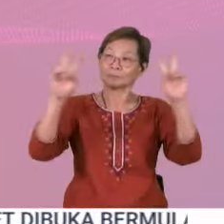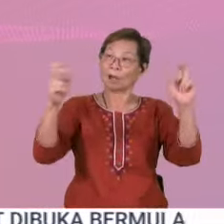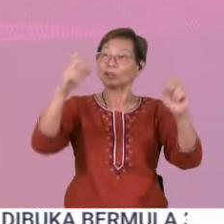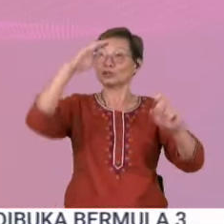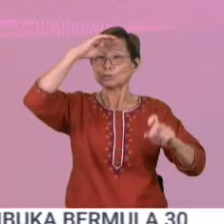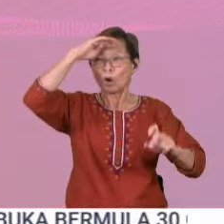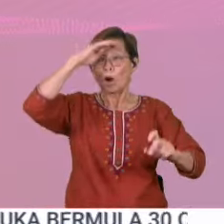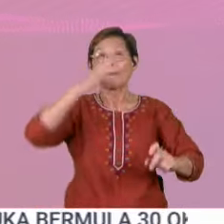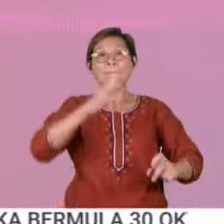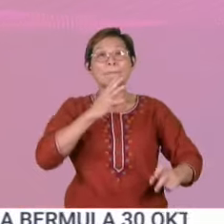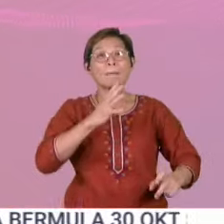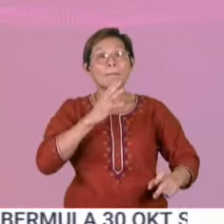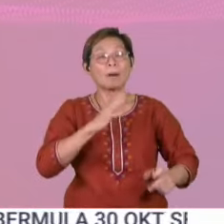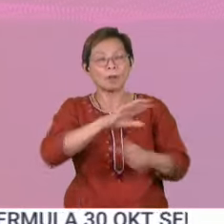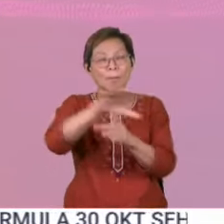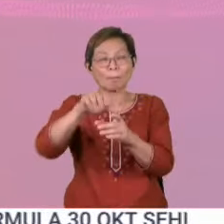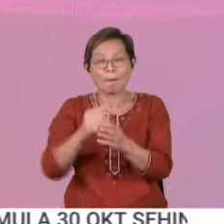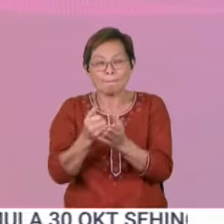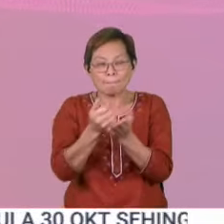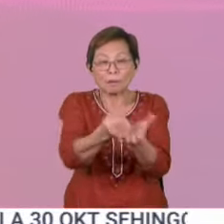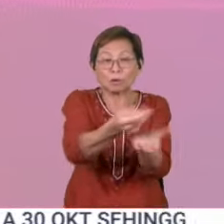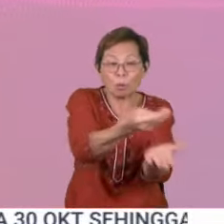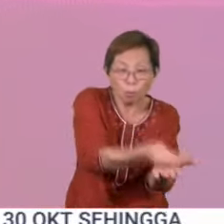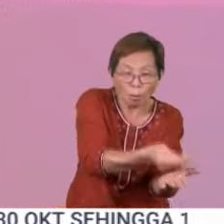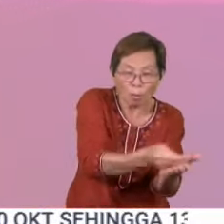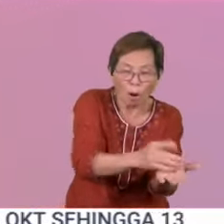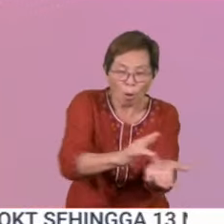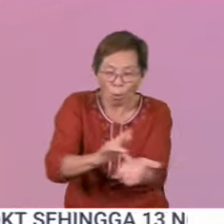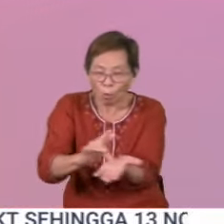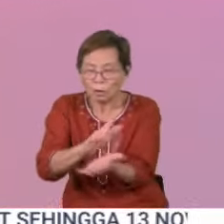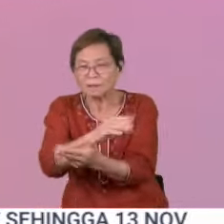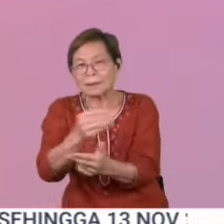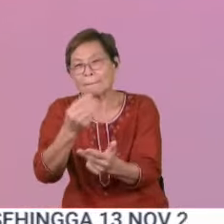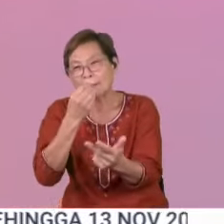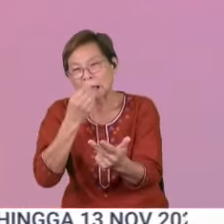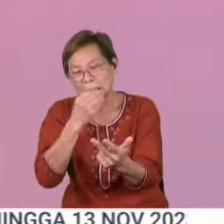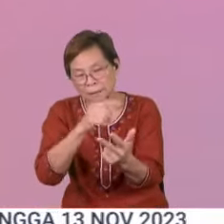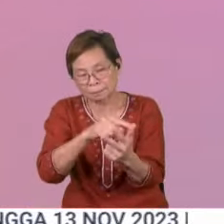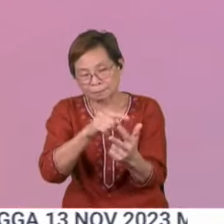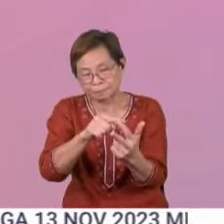Ghani berkata ia melibatkan bantuan kewangan, perubatan dan juga makanan.